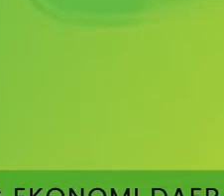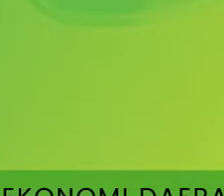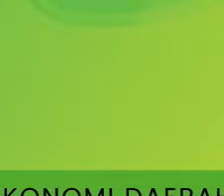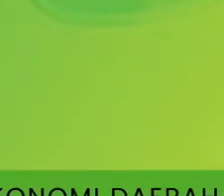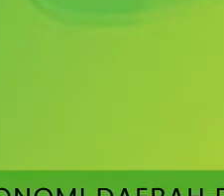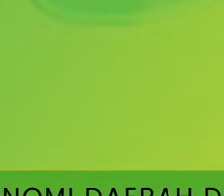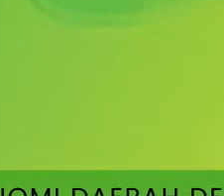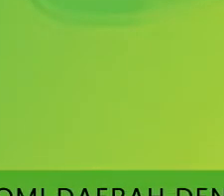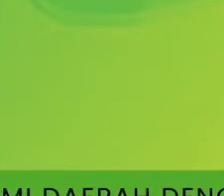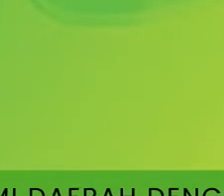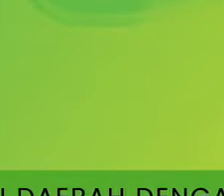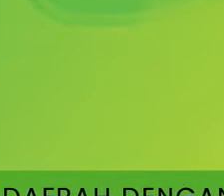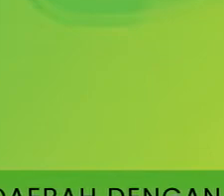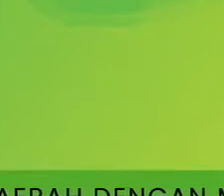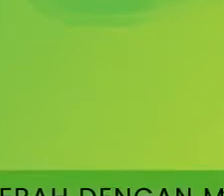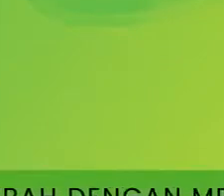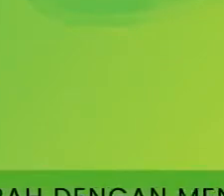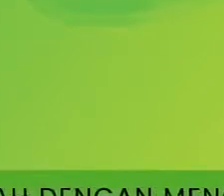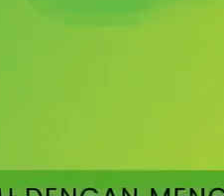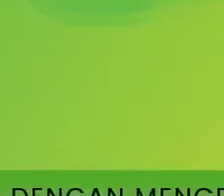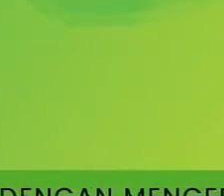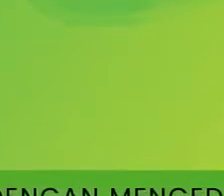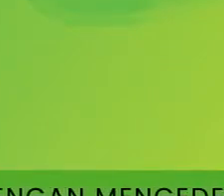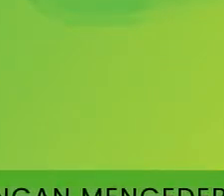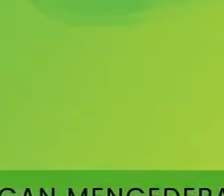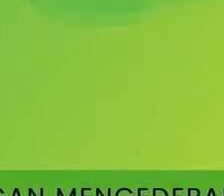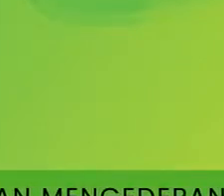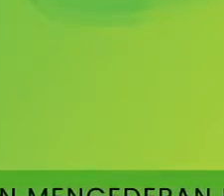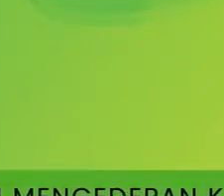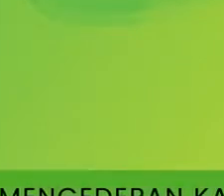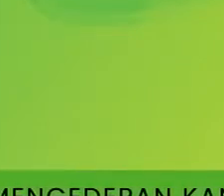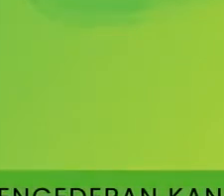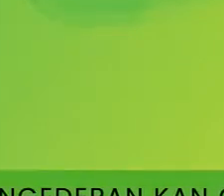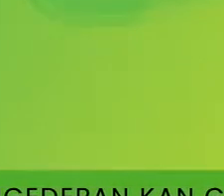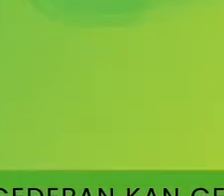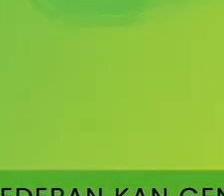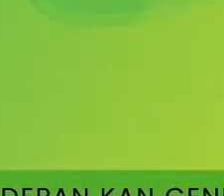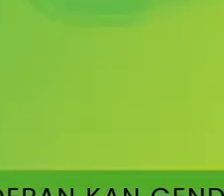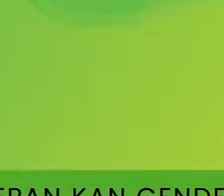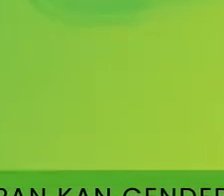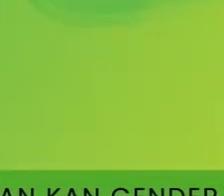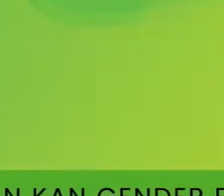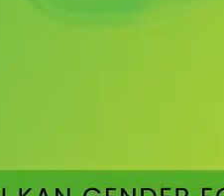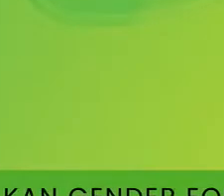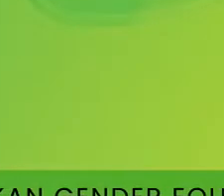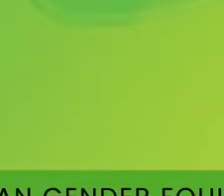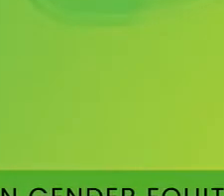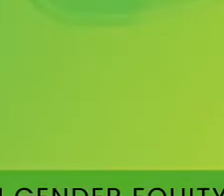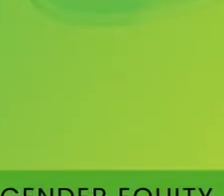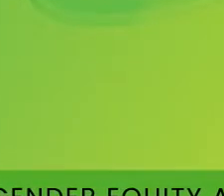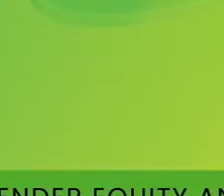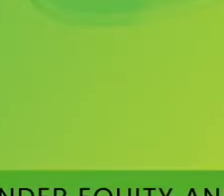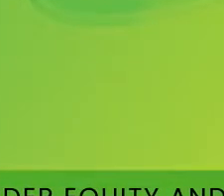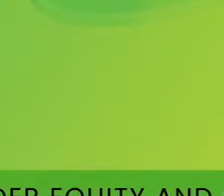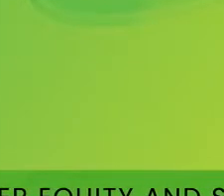Silakan Ibu Pamuji. Baik Mbak Desa, terima kasih. Mas Hermansyah, Assalamualaikum. Terima